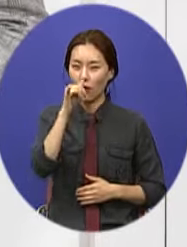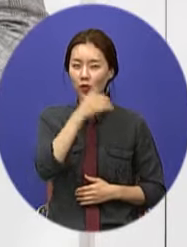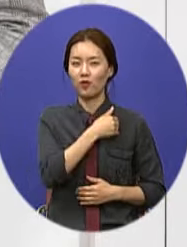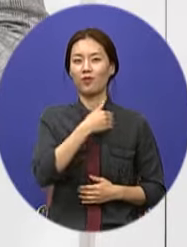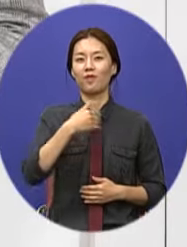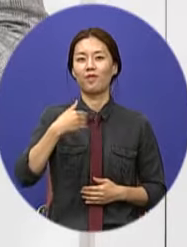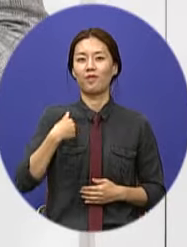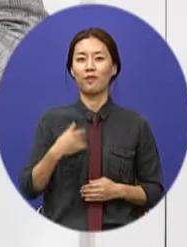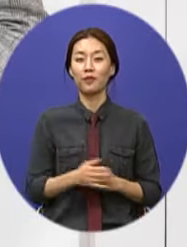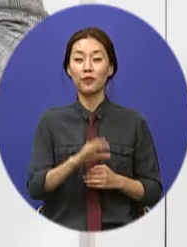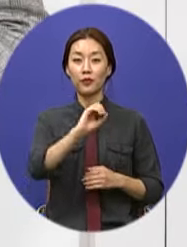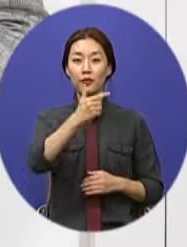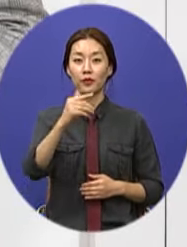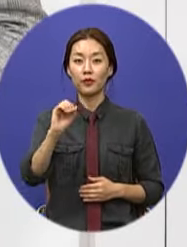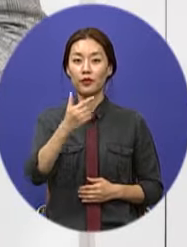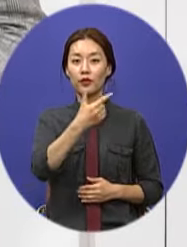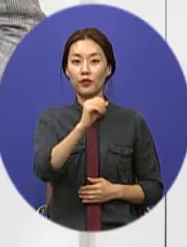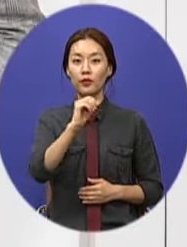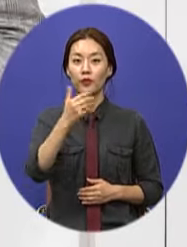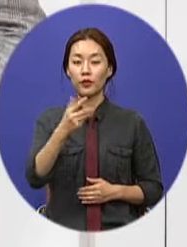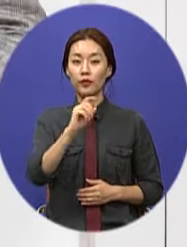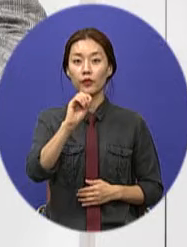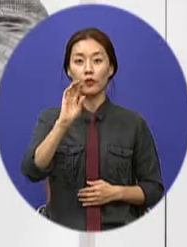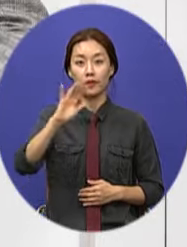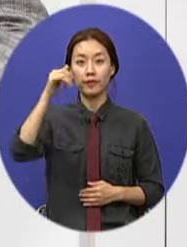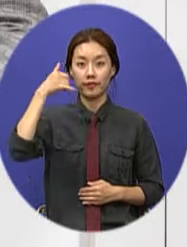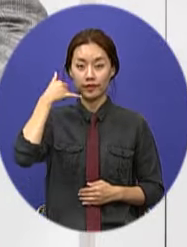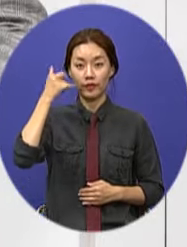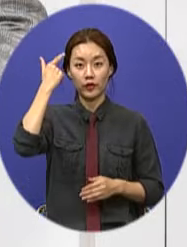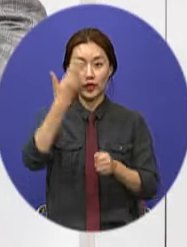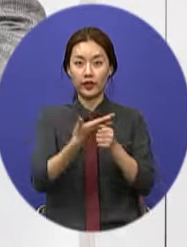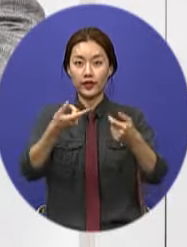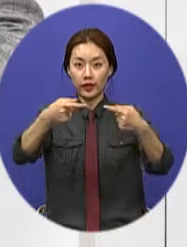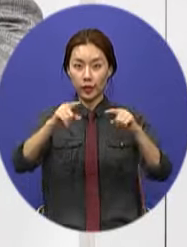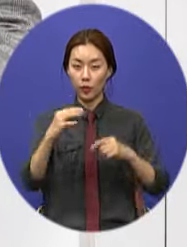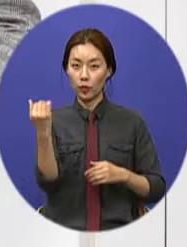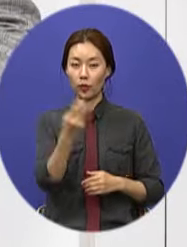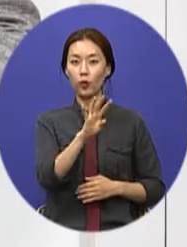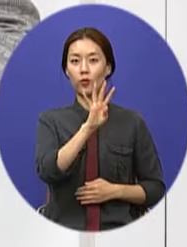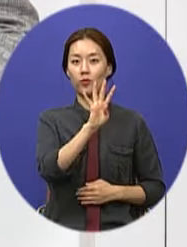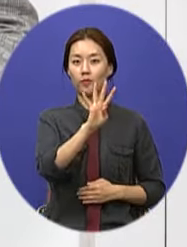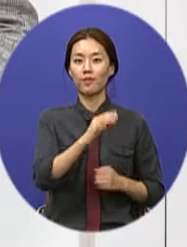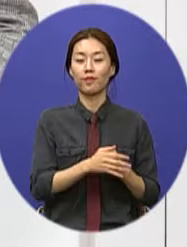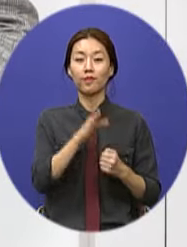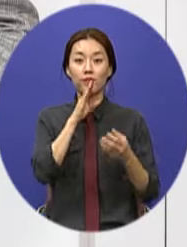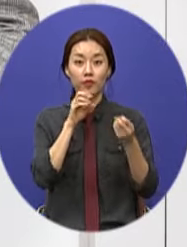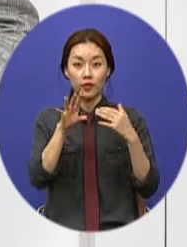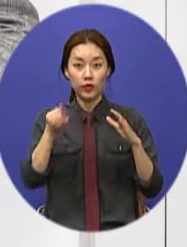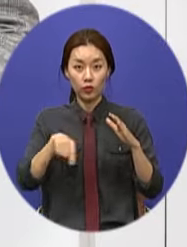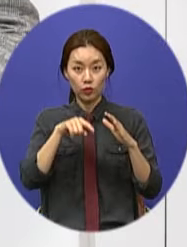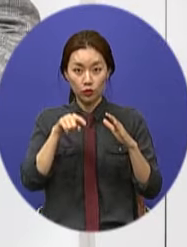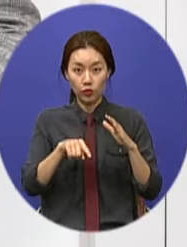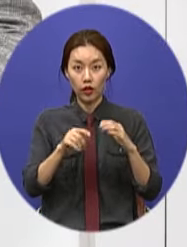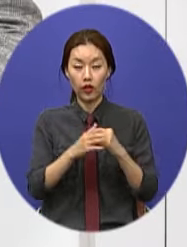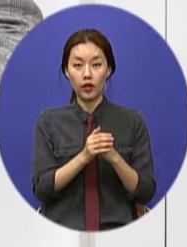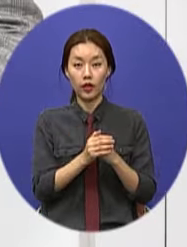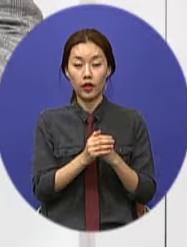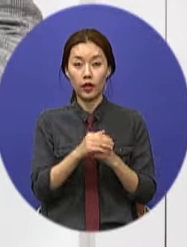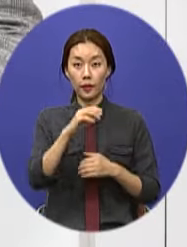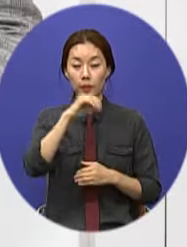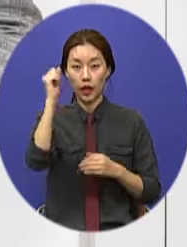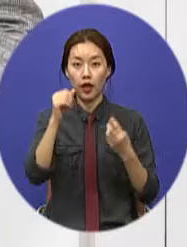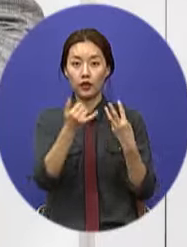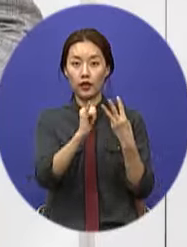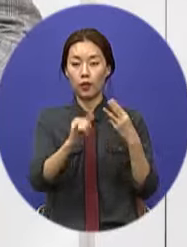충분히 먹죠 예. 060-608 1004번으로 네. 전화하시고요 퀴즈 참여는 4번입니다 정답자 맞추신 세